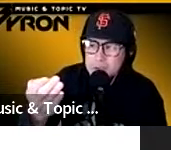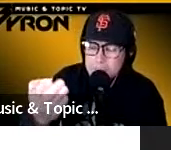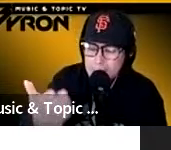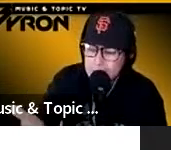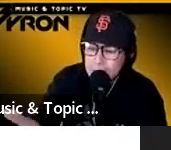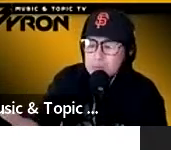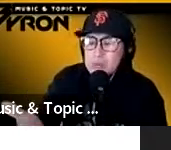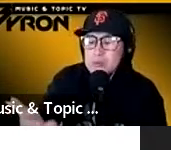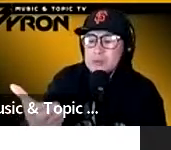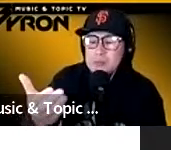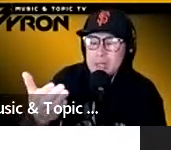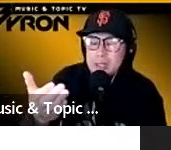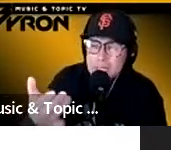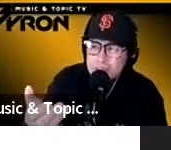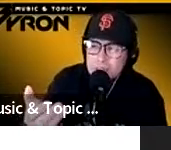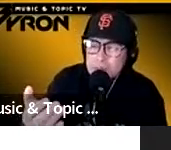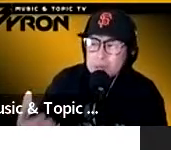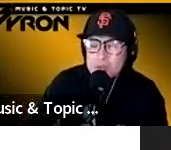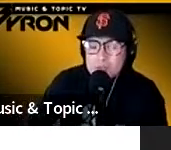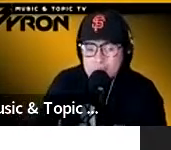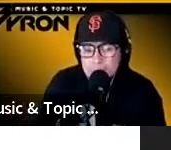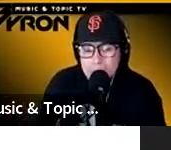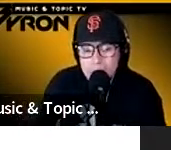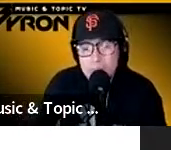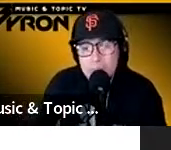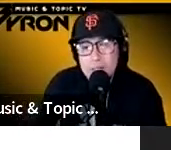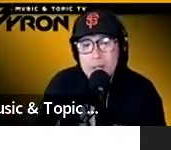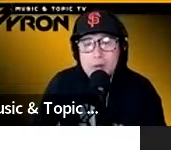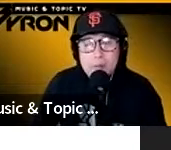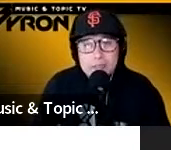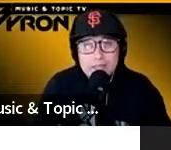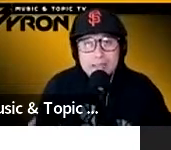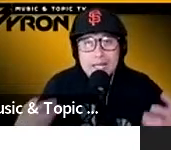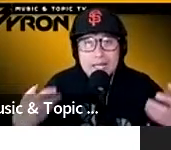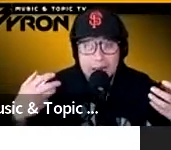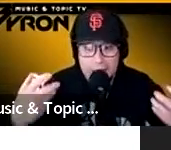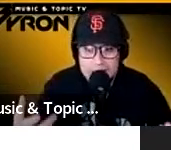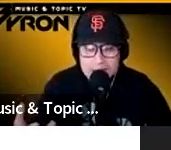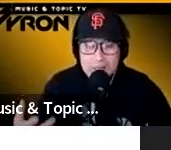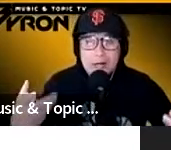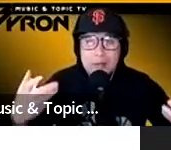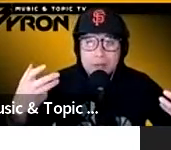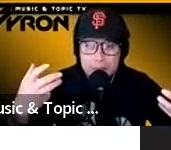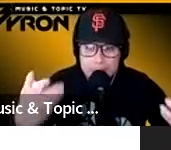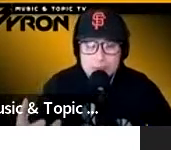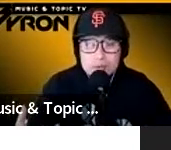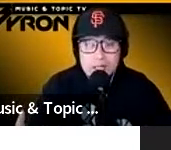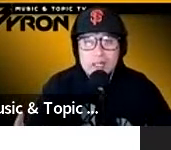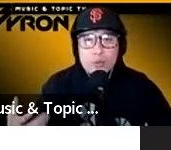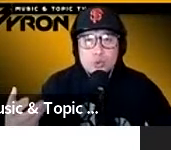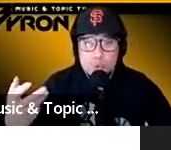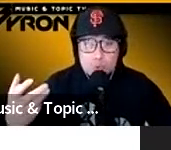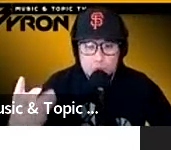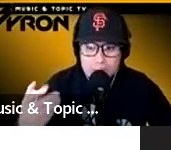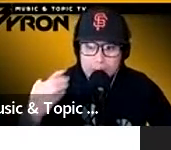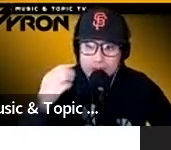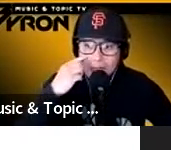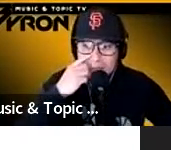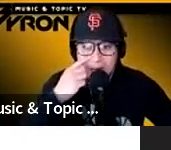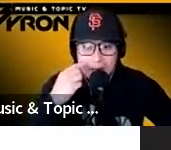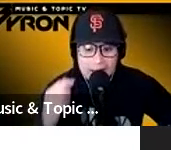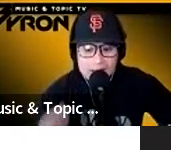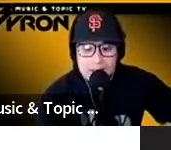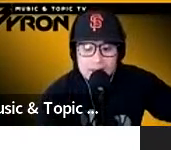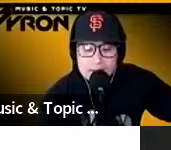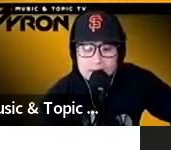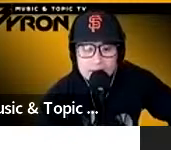si topo si panelo meron bang meron ba silang nahikayat na mga Pilipino talaga na gustong sumama sa